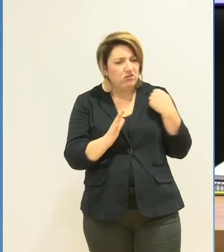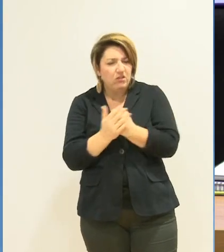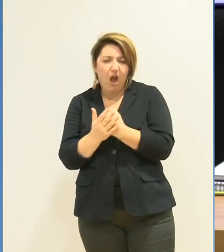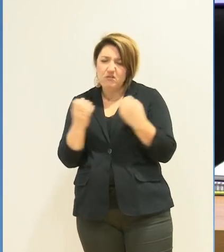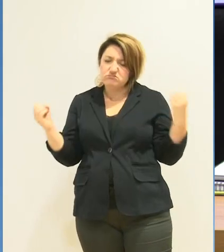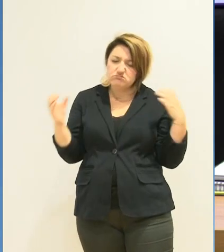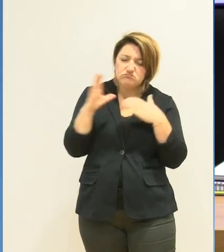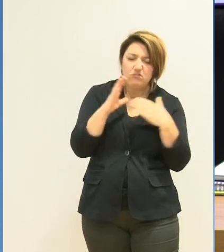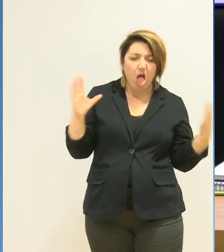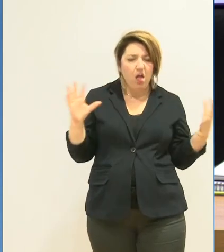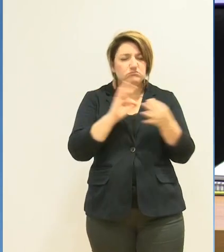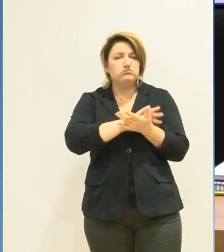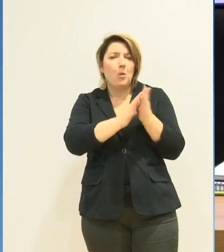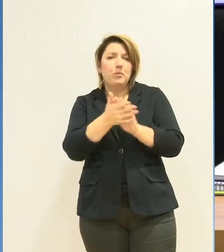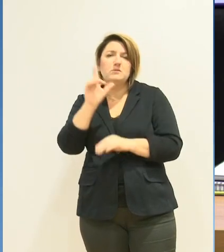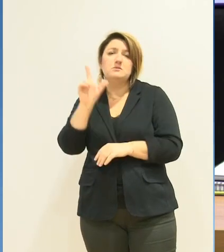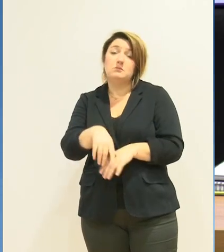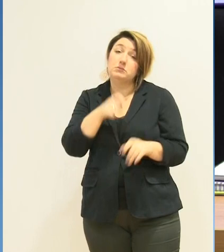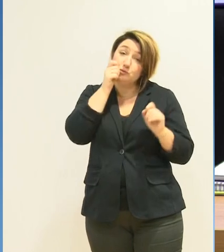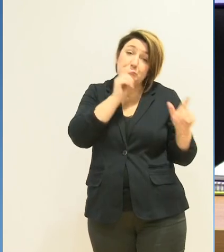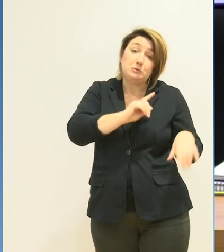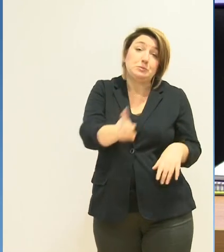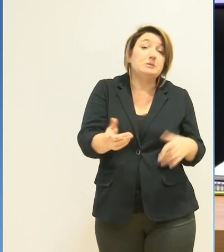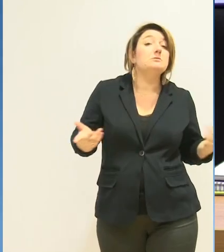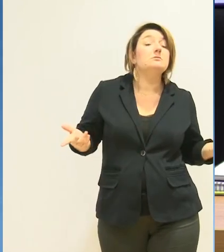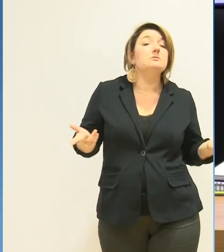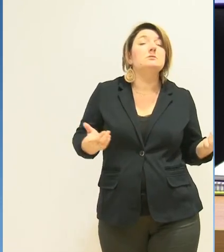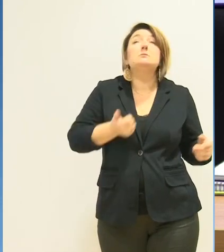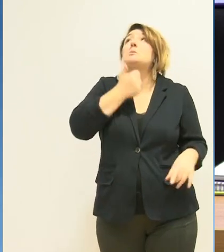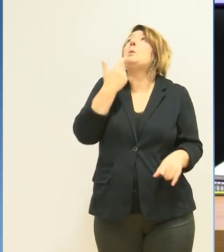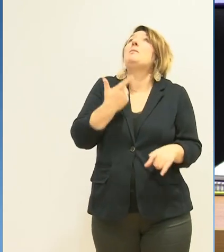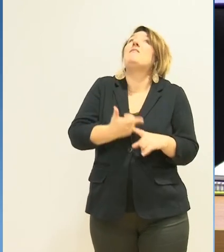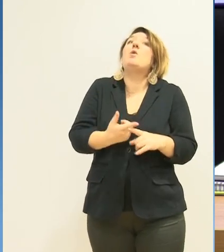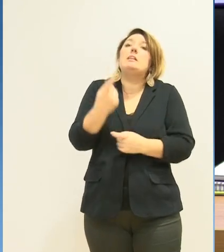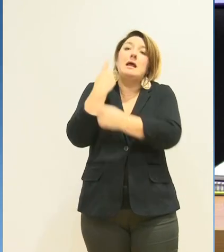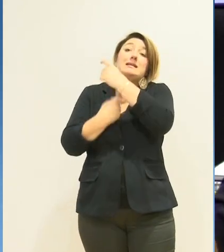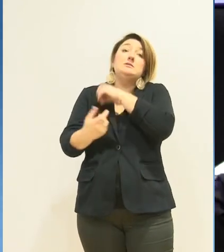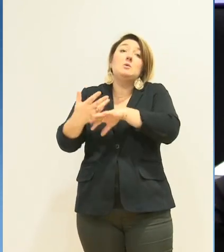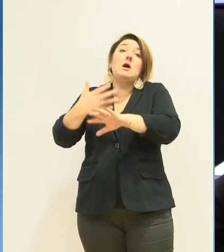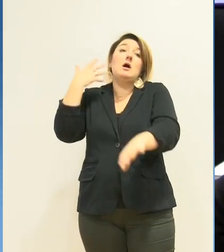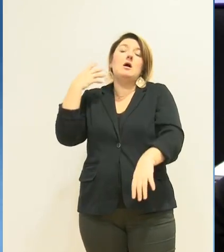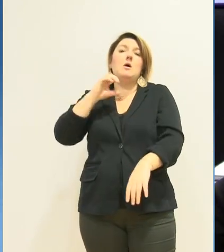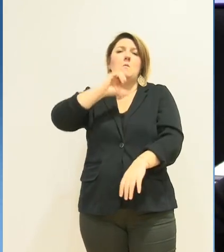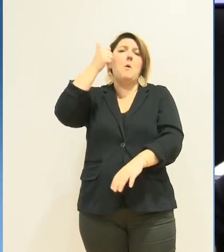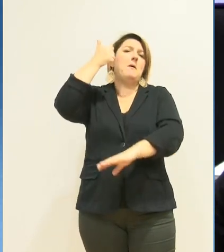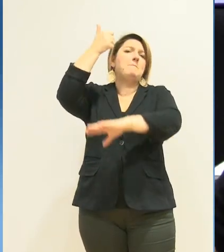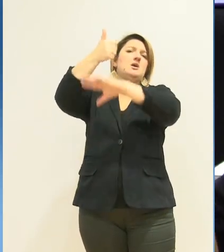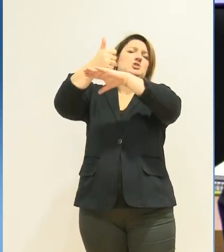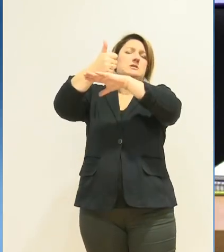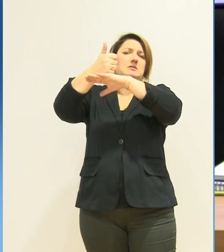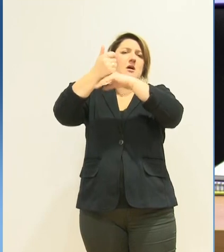ici pour la première fois de notre histoire le premier magistrat de notre ville est en train